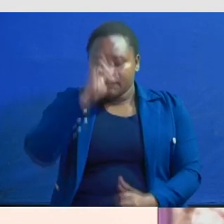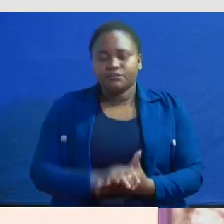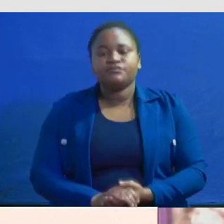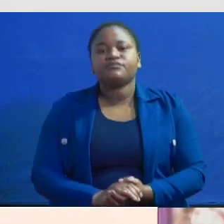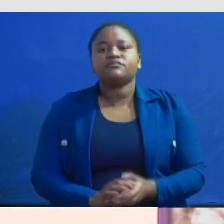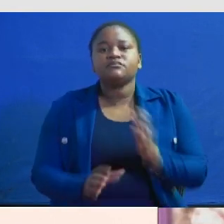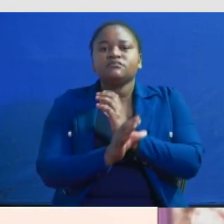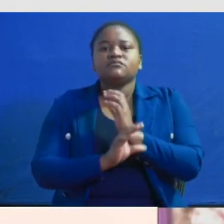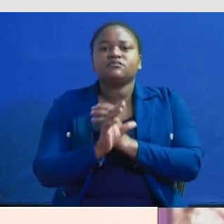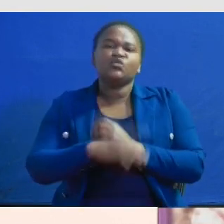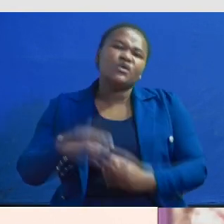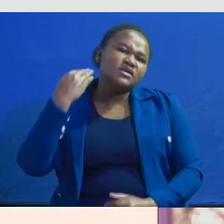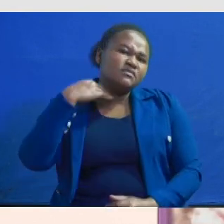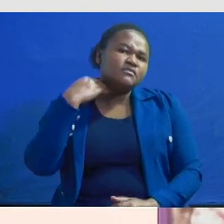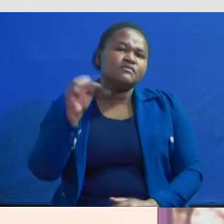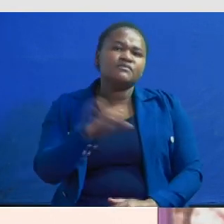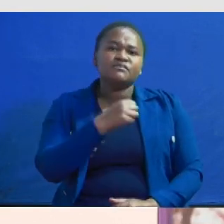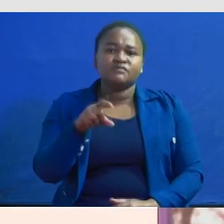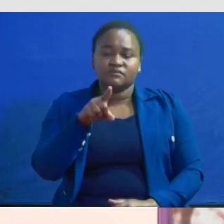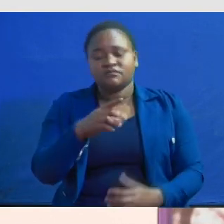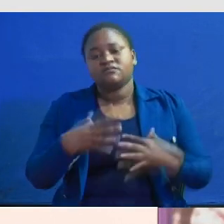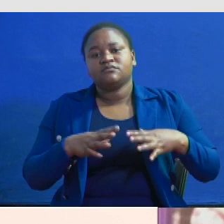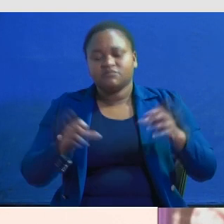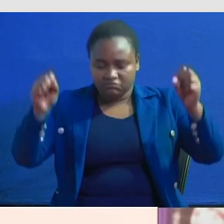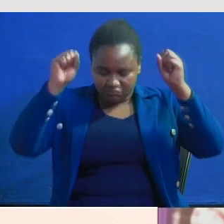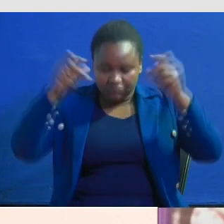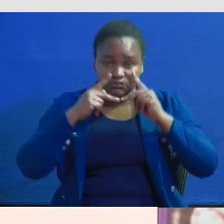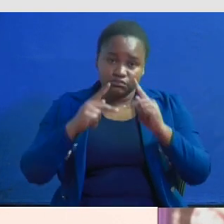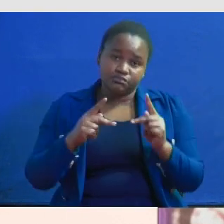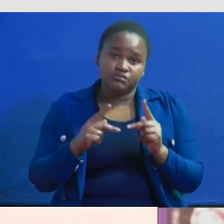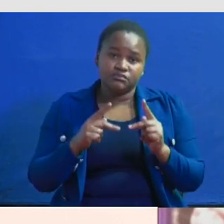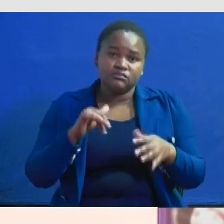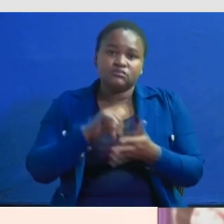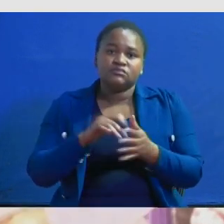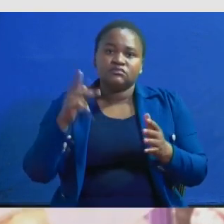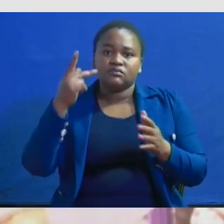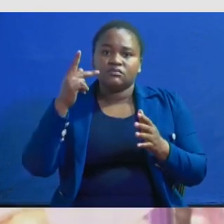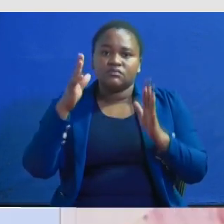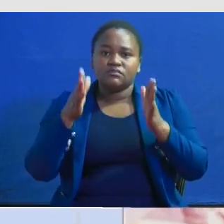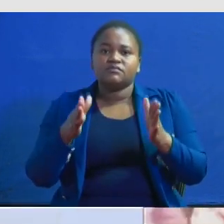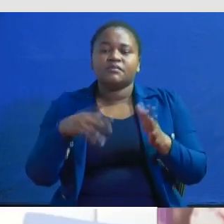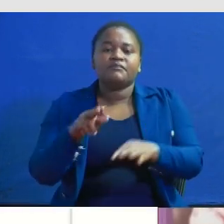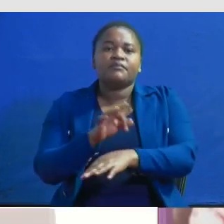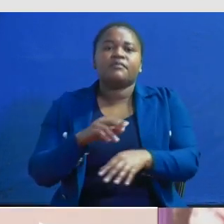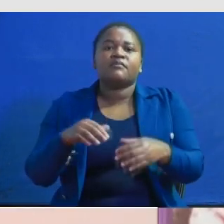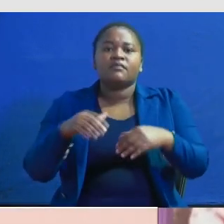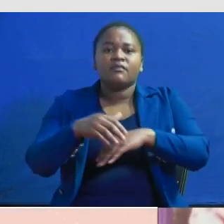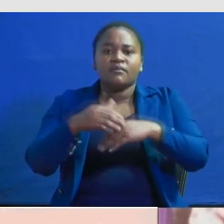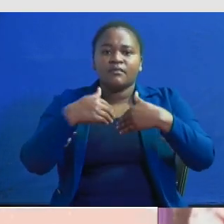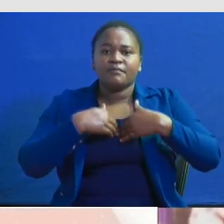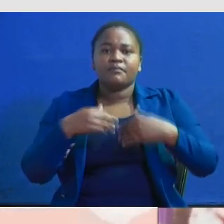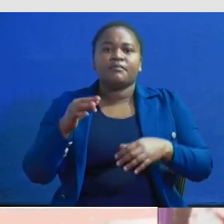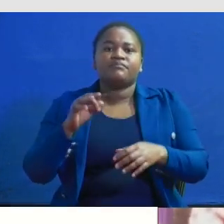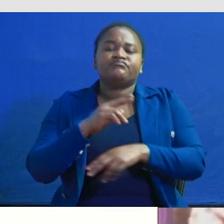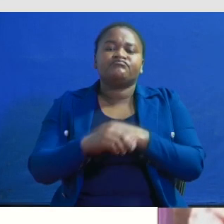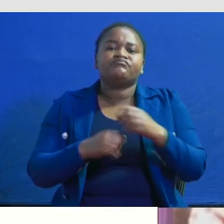can't criminalize peaceful demonstrations. Young Kenyans holding our national flag, which is the pride